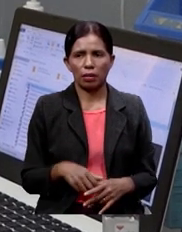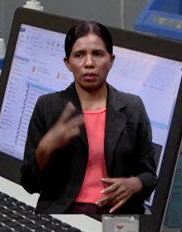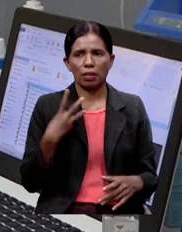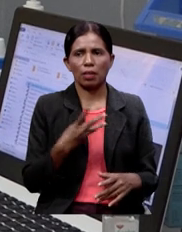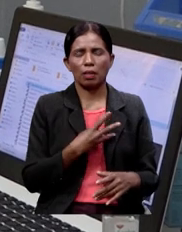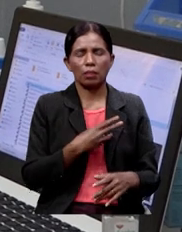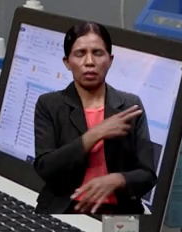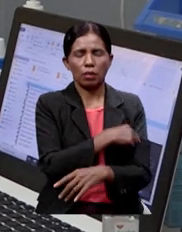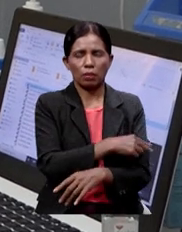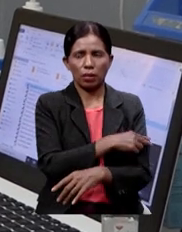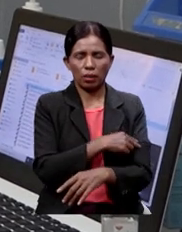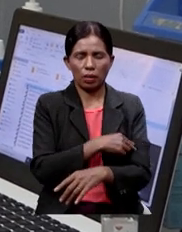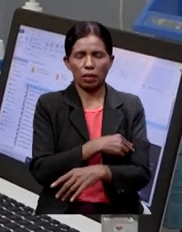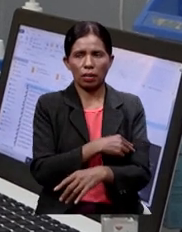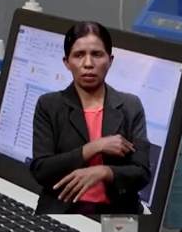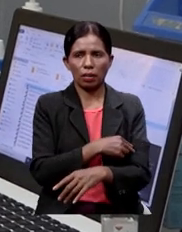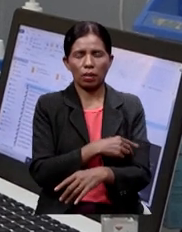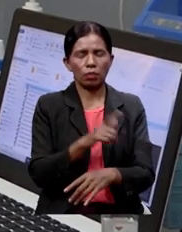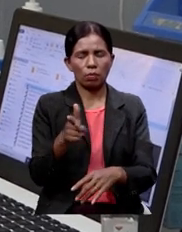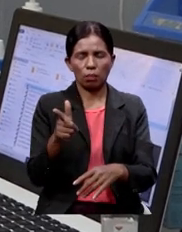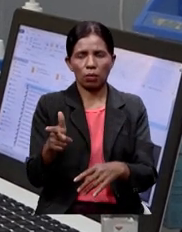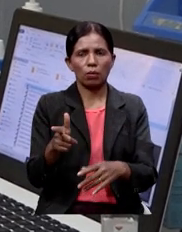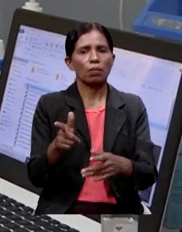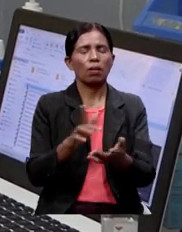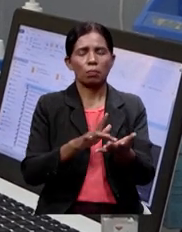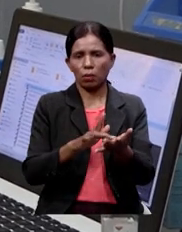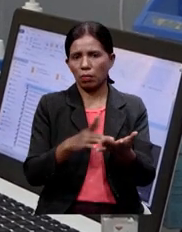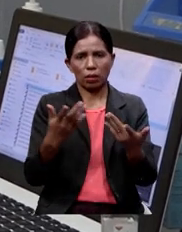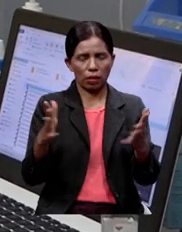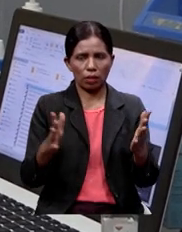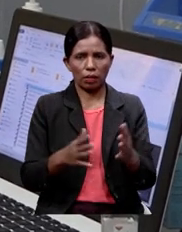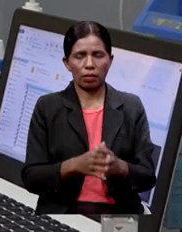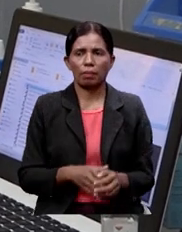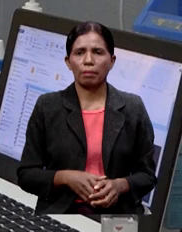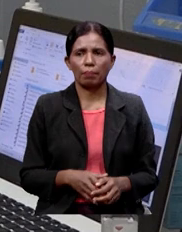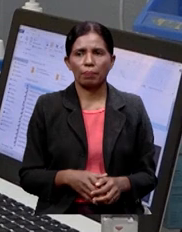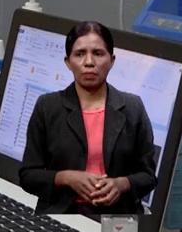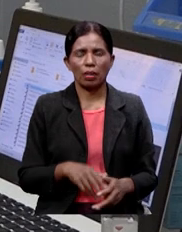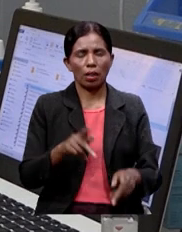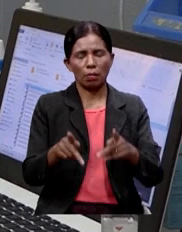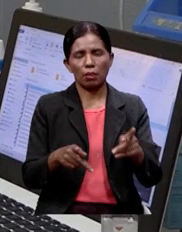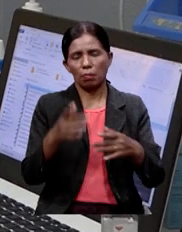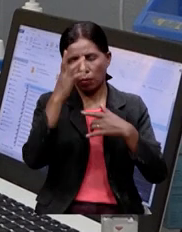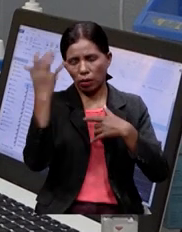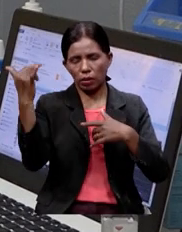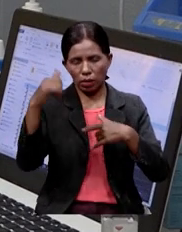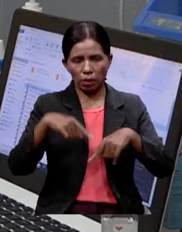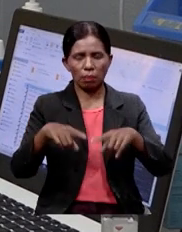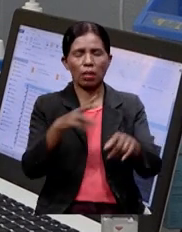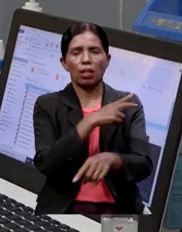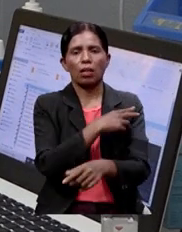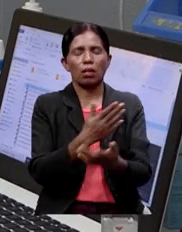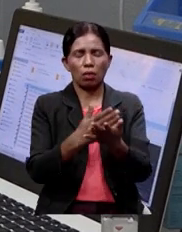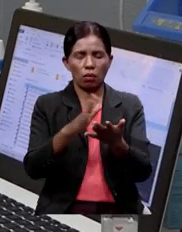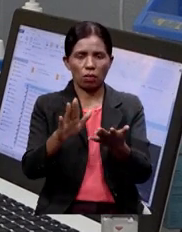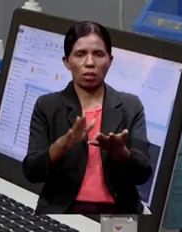sentri Saudi, oh klinik 20 item lah ya, ya, ne pasien tidak berkolerasi, karena saya mau pasien Saudi selalu sana satu,